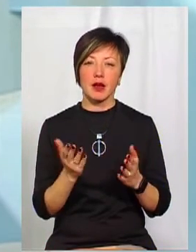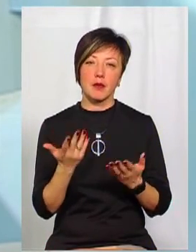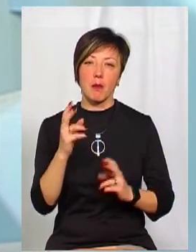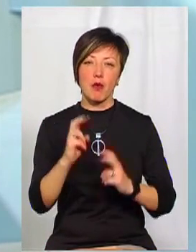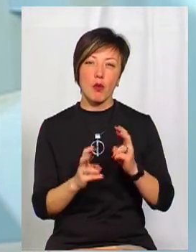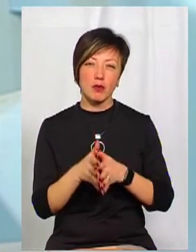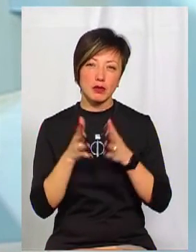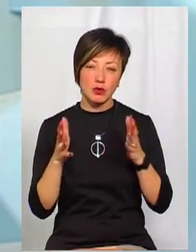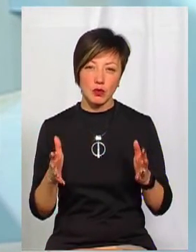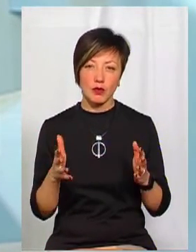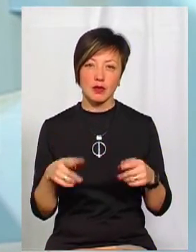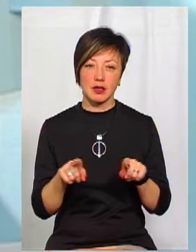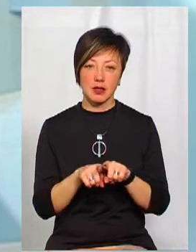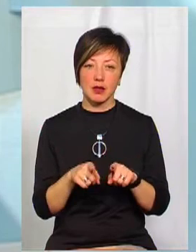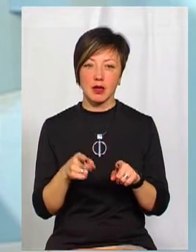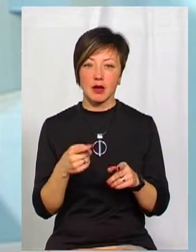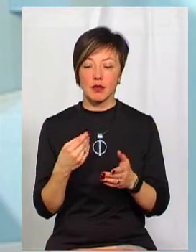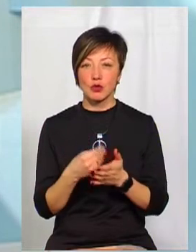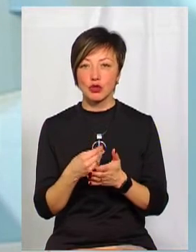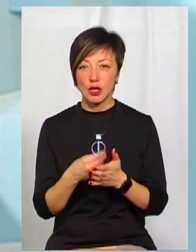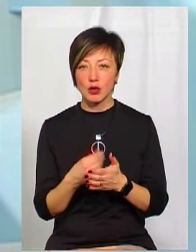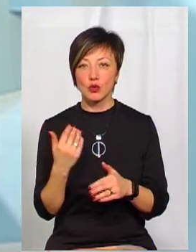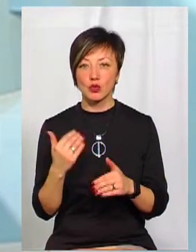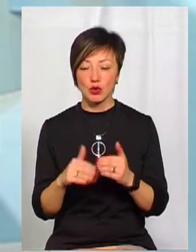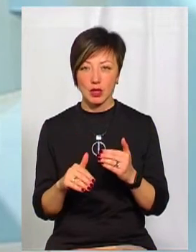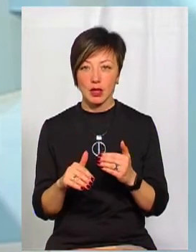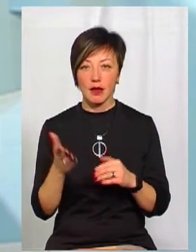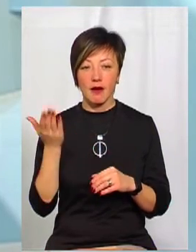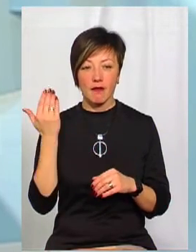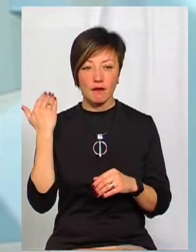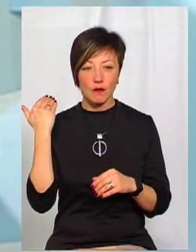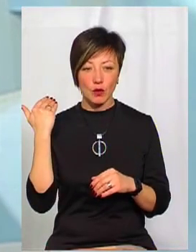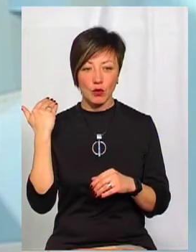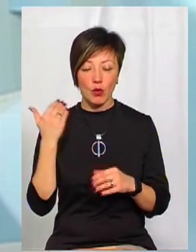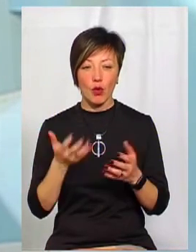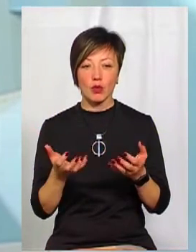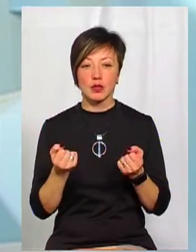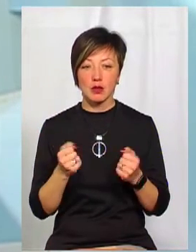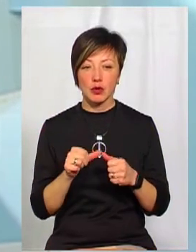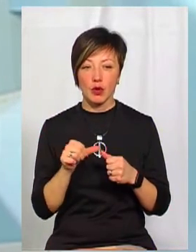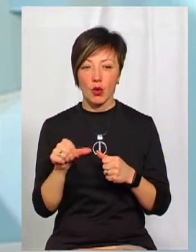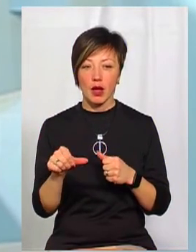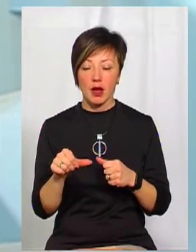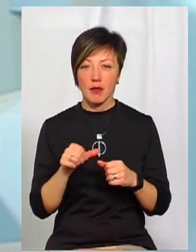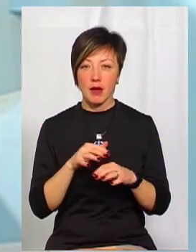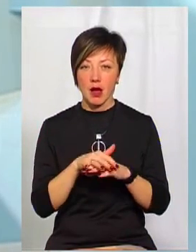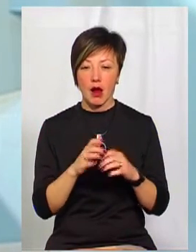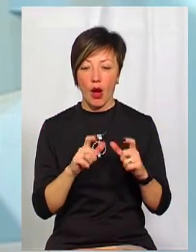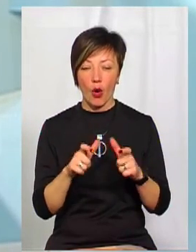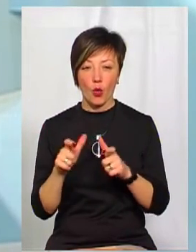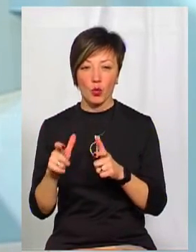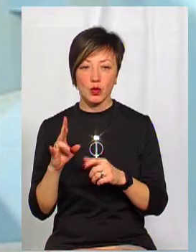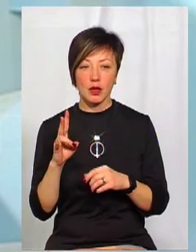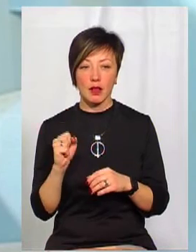увазі, промисловість, ТКЄ, бюджети, вже давним-давно отримують окремі рахунки